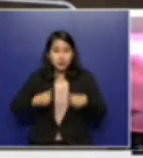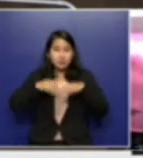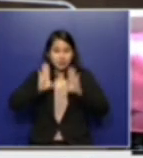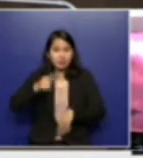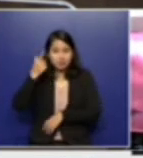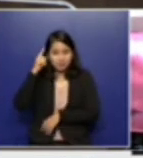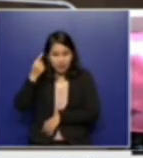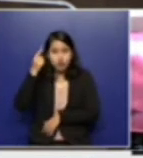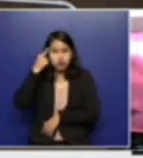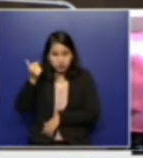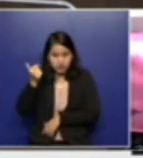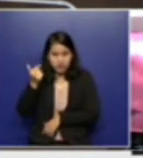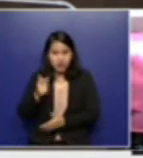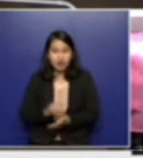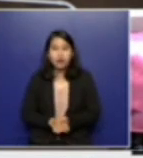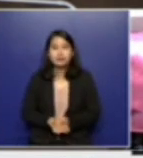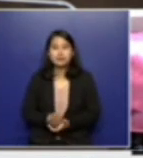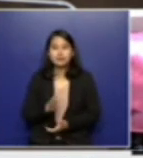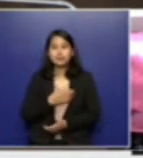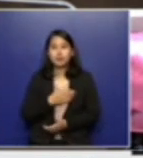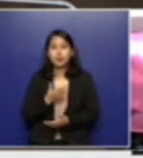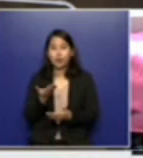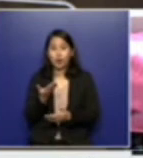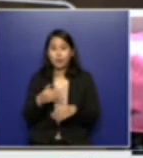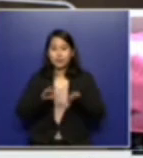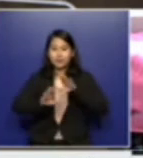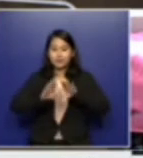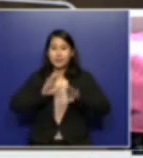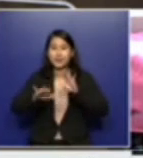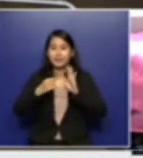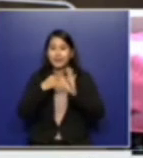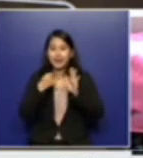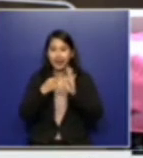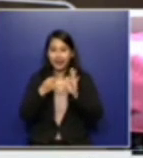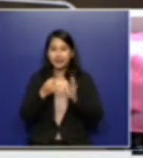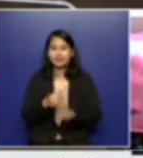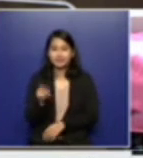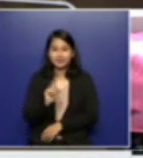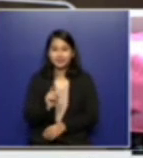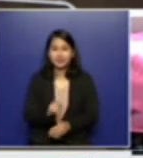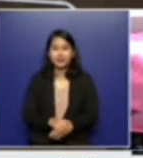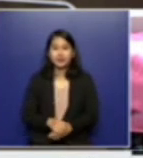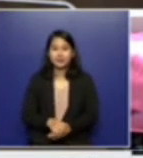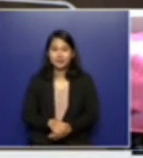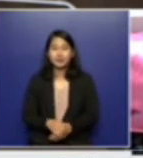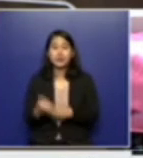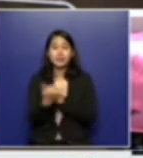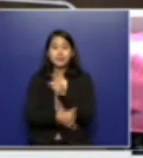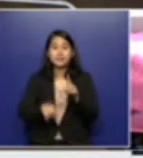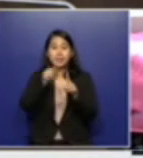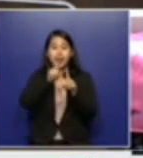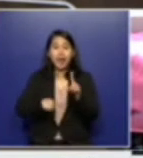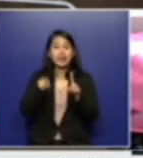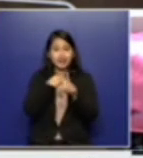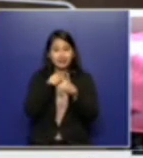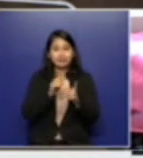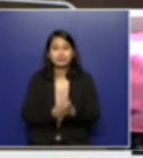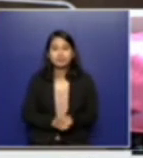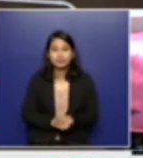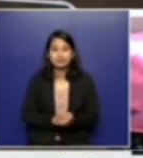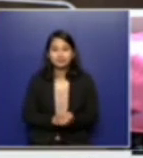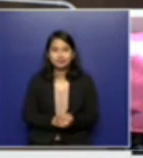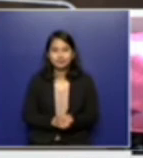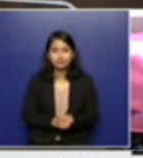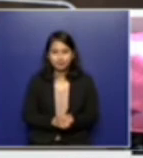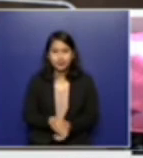ไหมผมขออนุญาตใช้เปรียบเทียบง่ายๆนะครับเขาบอกว่าที่อังกฤษเนี่ยเขาใช้วิธีว่าจริงๆเนี่ยเข